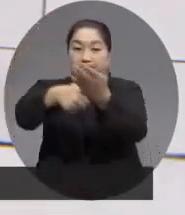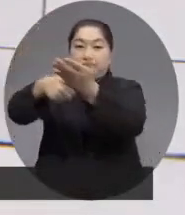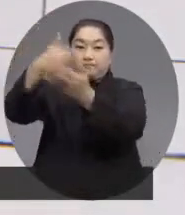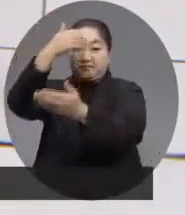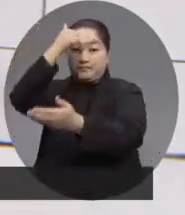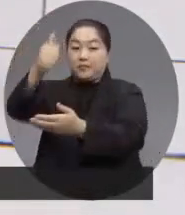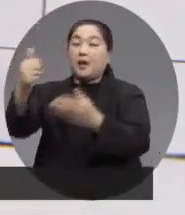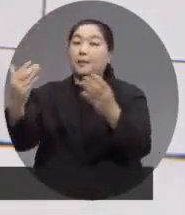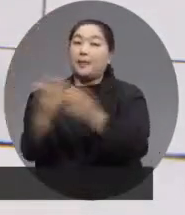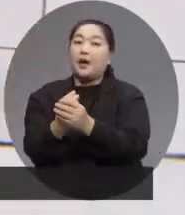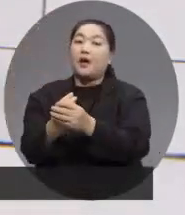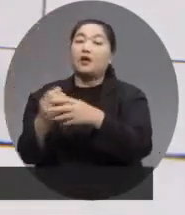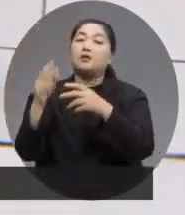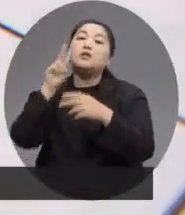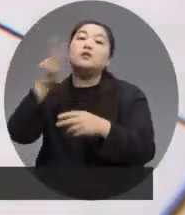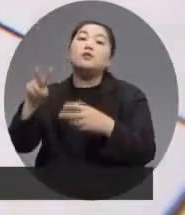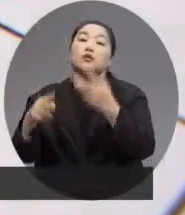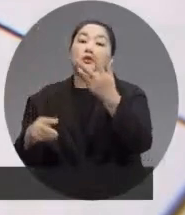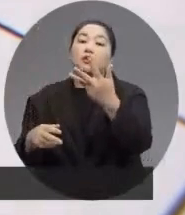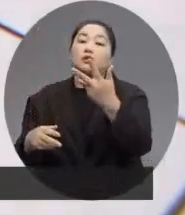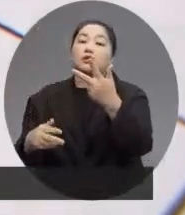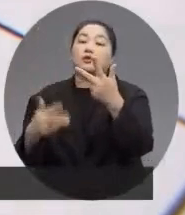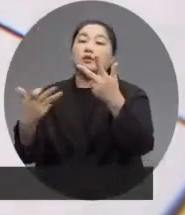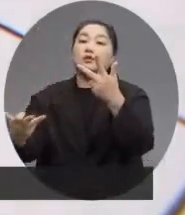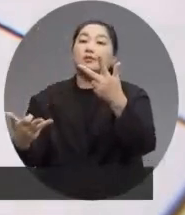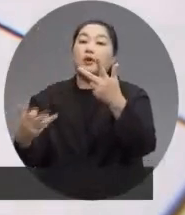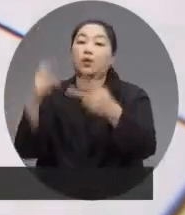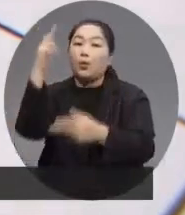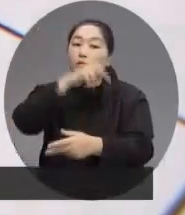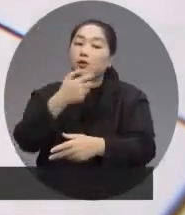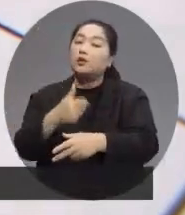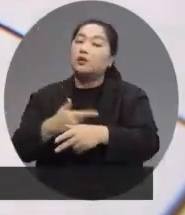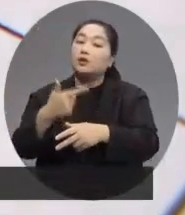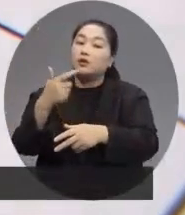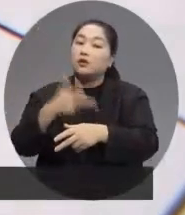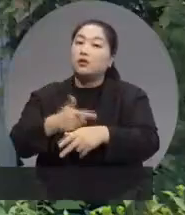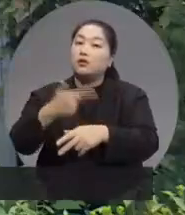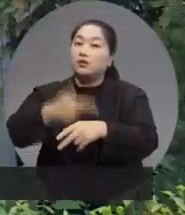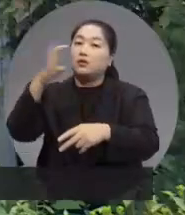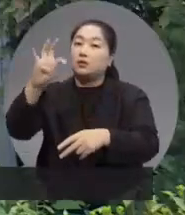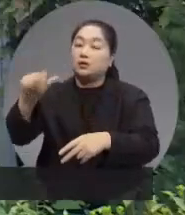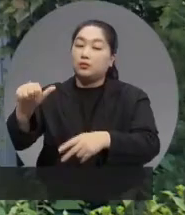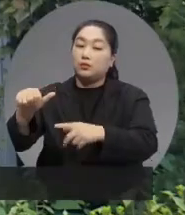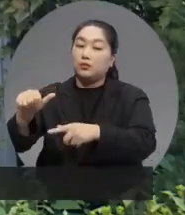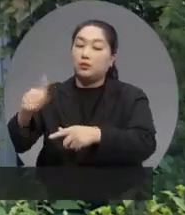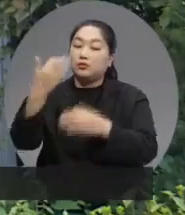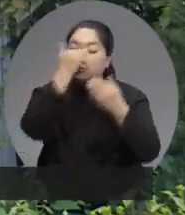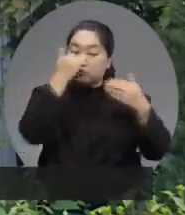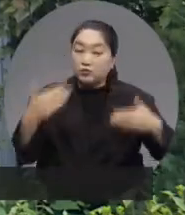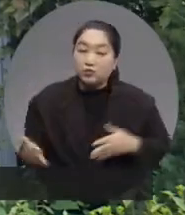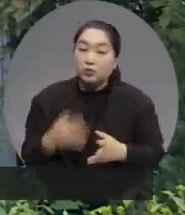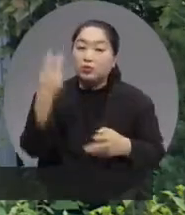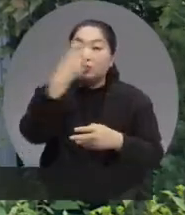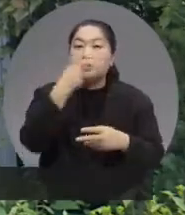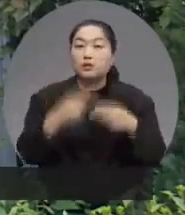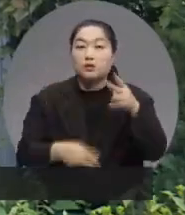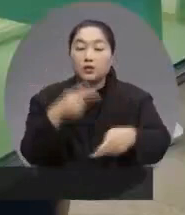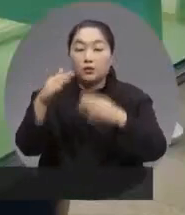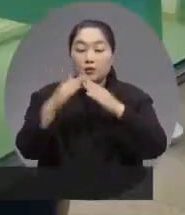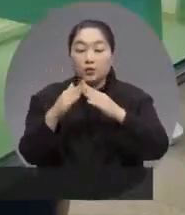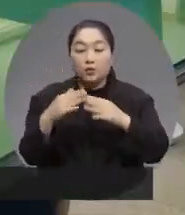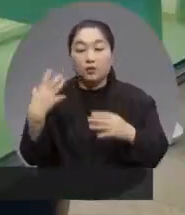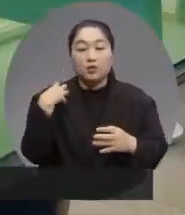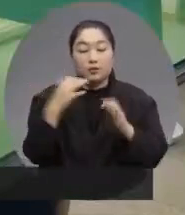결재가 완료된 건 이틀 뒤인 지난 18일 오전 6시 45분이었습니다. 충북 도로관리사업소 측은